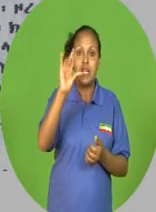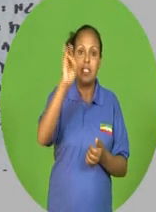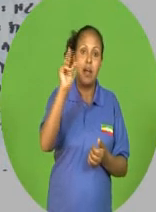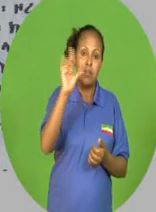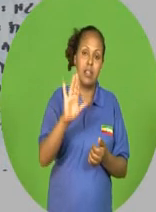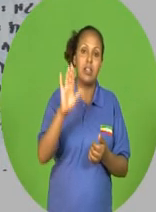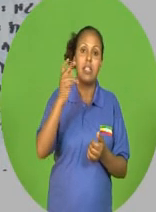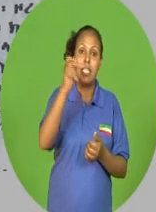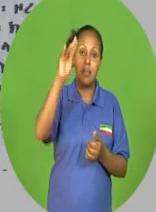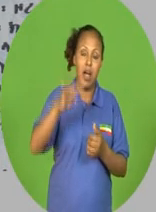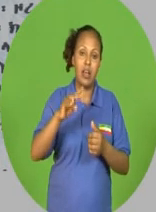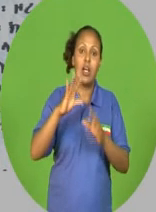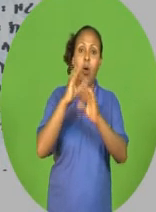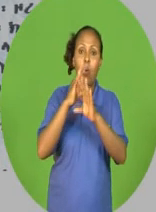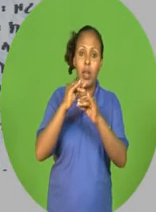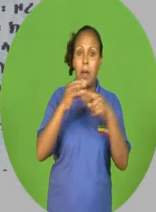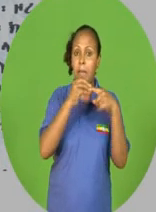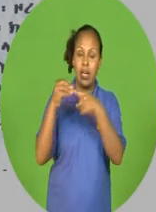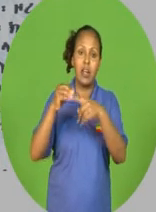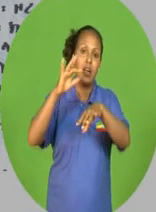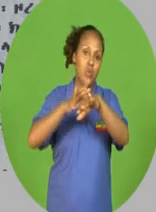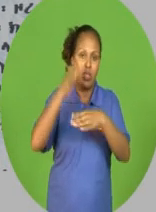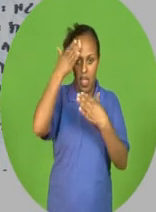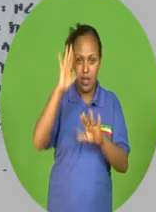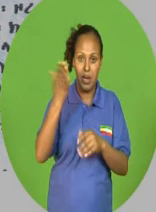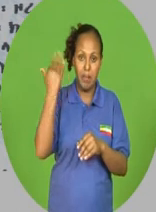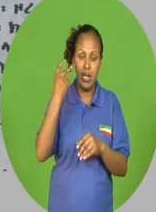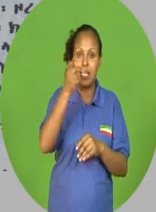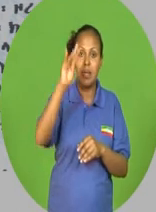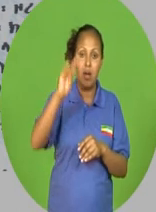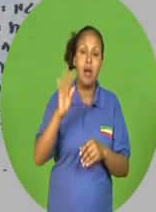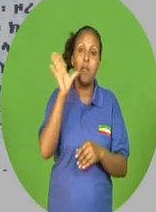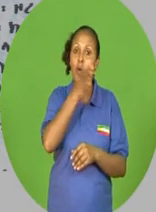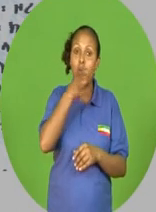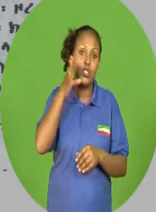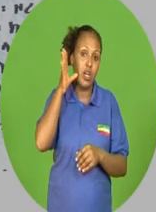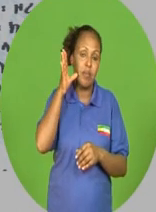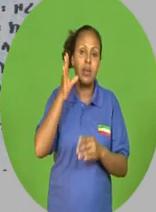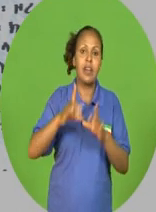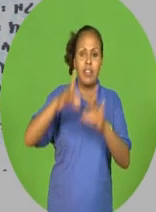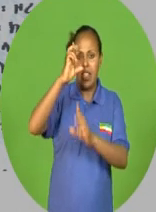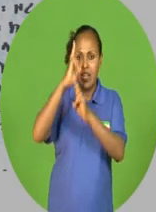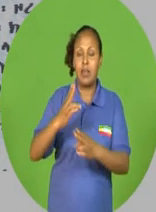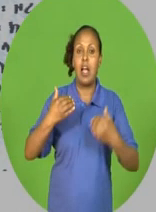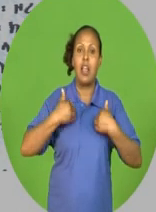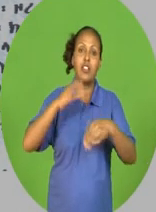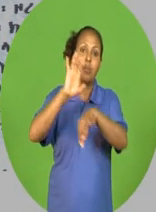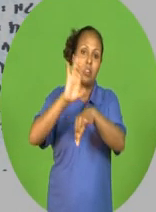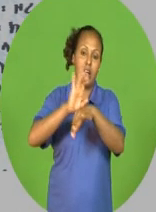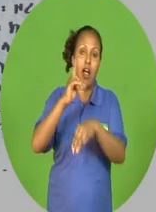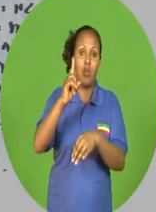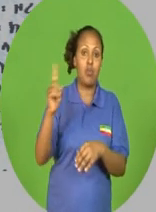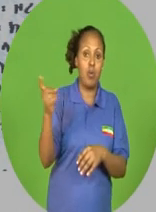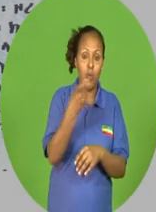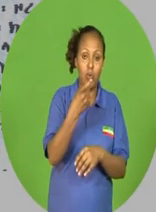በዛብህ ዲማን ከወሬ በቀር ረግጧት አያውቅም ነበር። ዲማ በጎጃም ከፍ ያለ ክብር ካላቸው